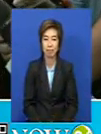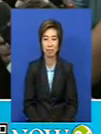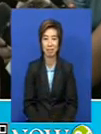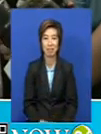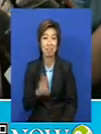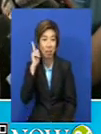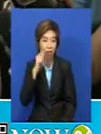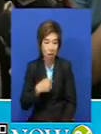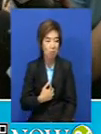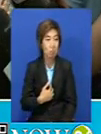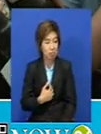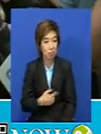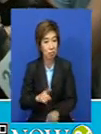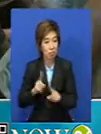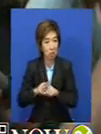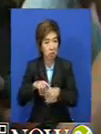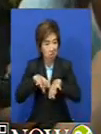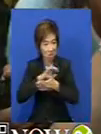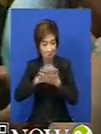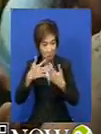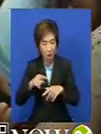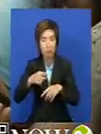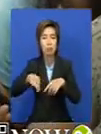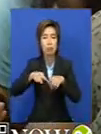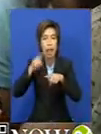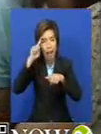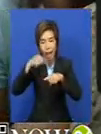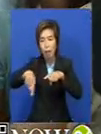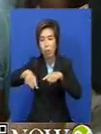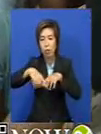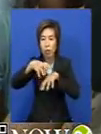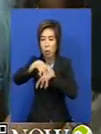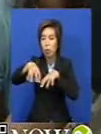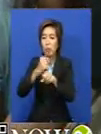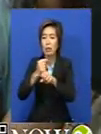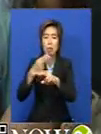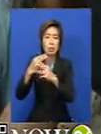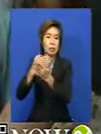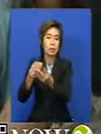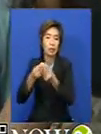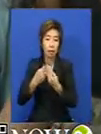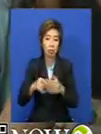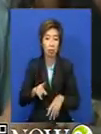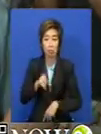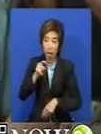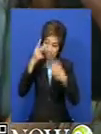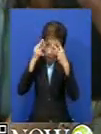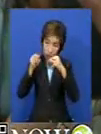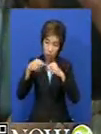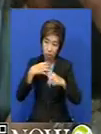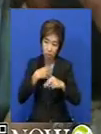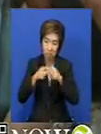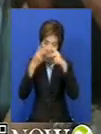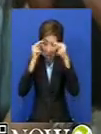นักข่าวก็คือฮากันนะครับเน้นย้ำเรียบร้อยตั้งแต่ระดับล่างมาแล้วนักข่าวพยายามถามต่อว่ารองนายกจะเล่นการเมืองไหมบอกว่าส่ว